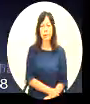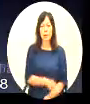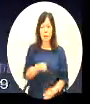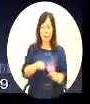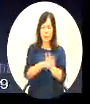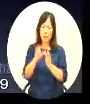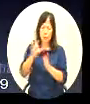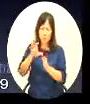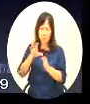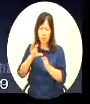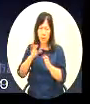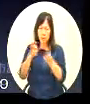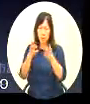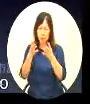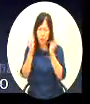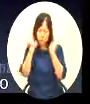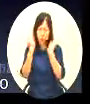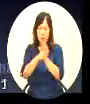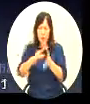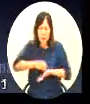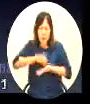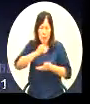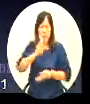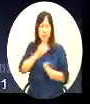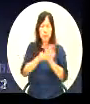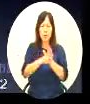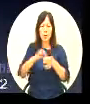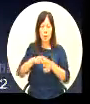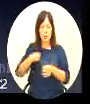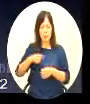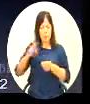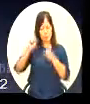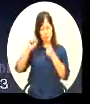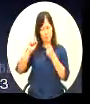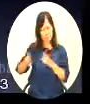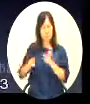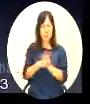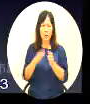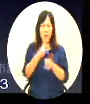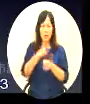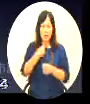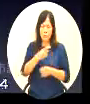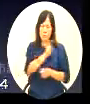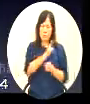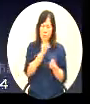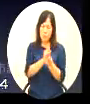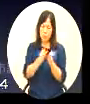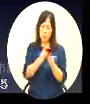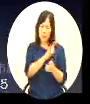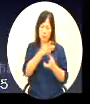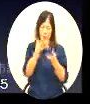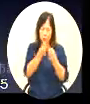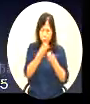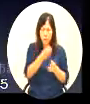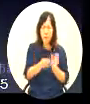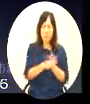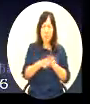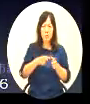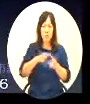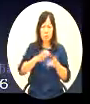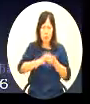别的学生他不用担心，因为他的性别气质不同，因为他的性别认同还没有很明确，而必